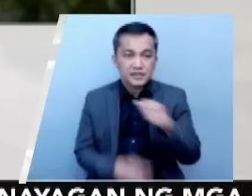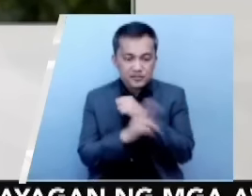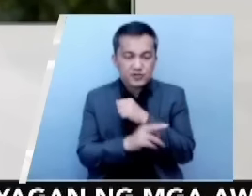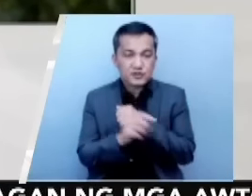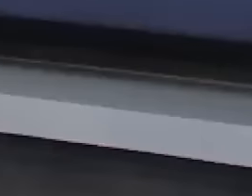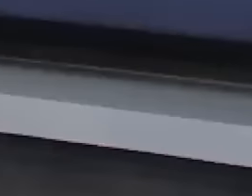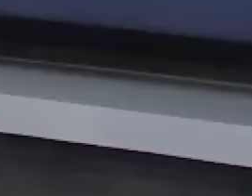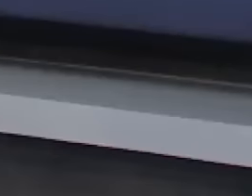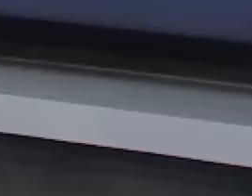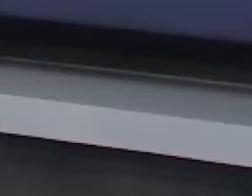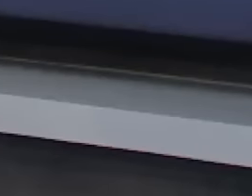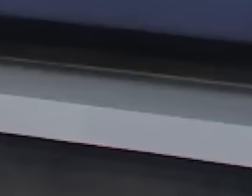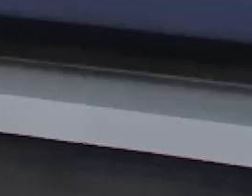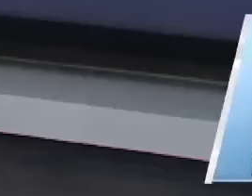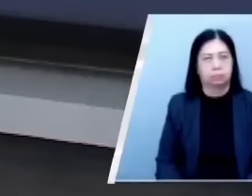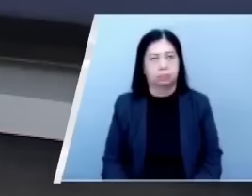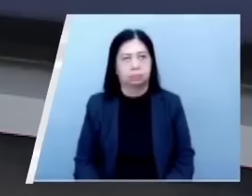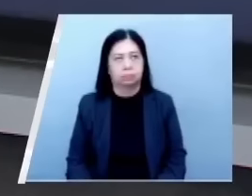Central Luzon.